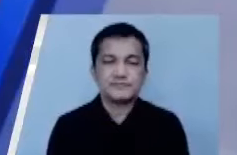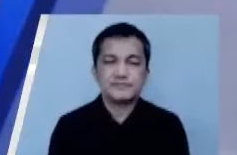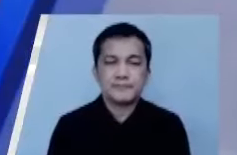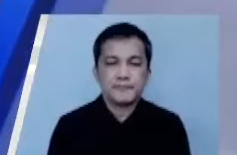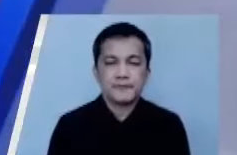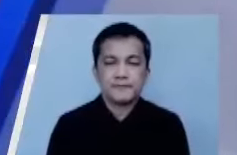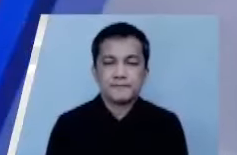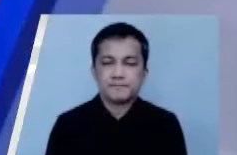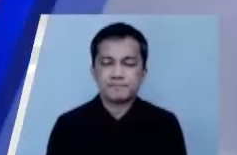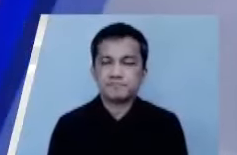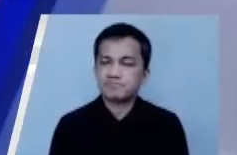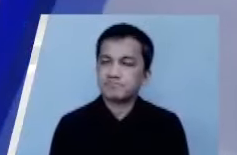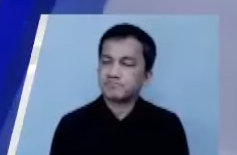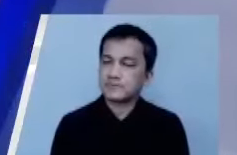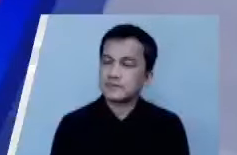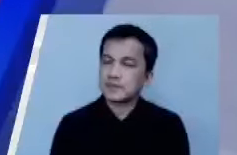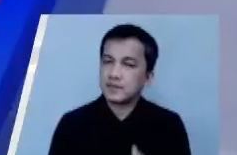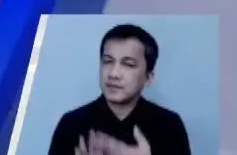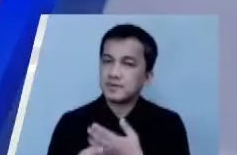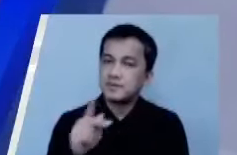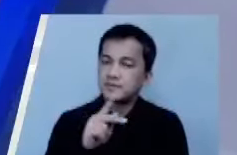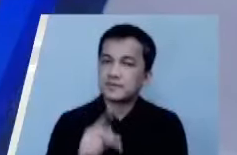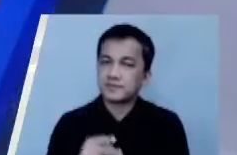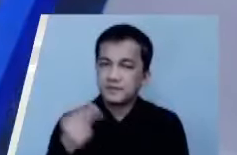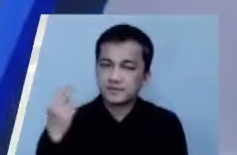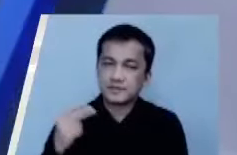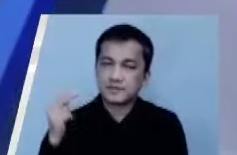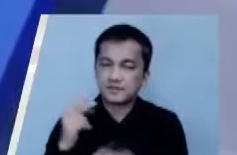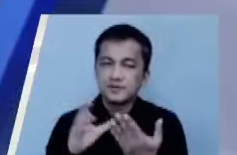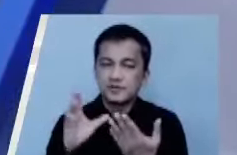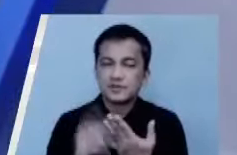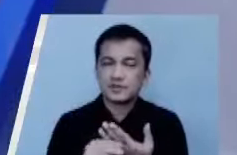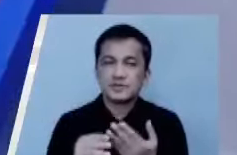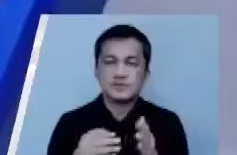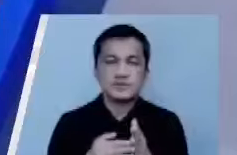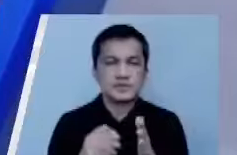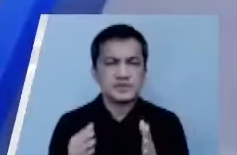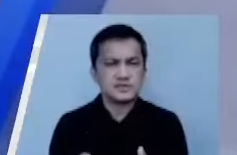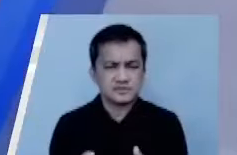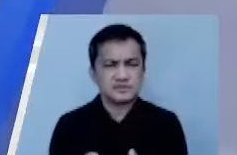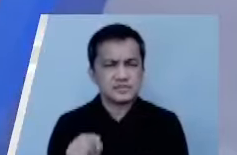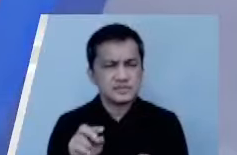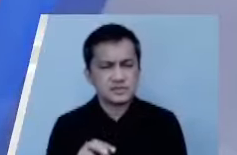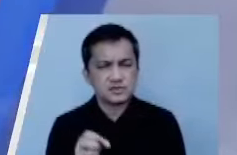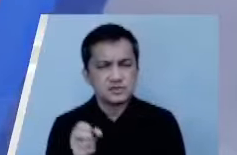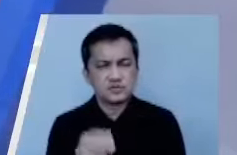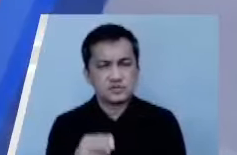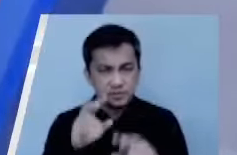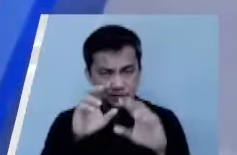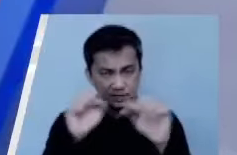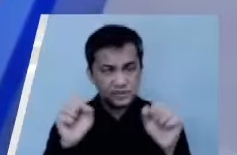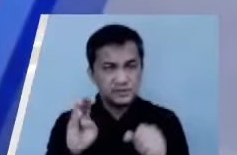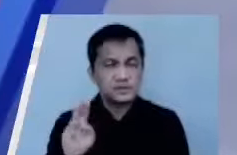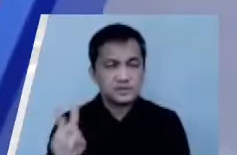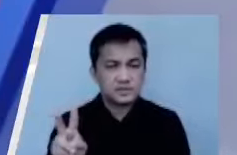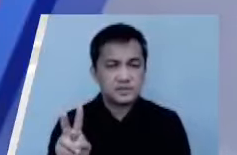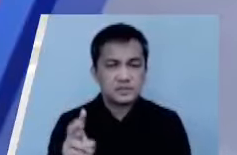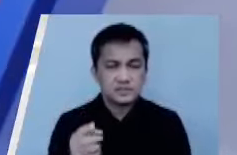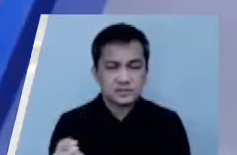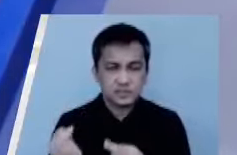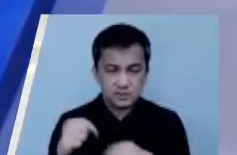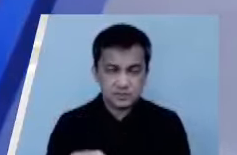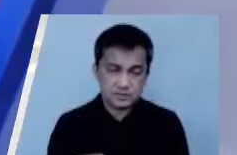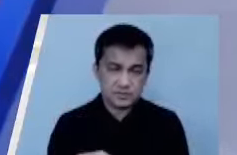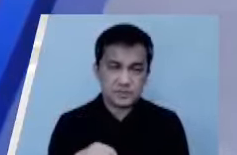Ang Pagbabalik ng Philippine History sa curriculum ng mga estudyante ang isa sa utos ni Pangulong Marcos kay incoming Education